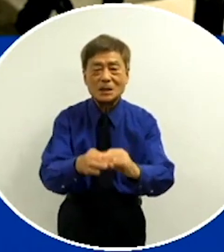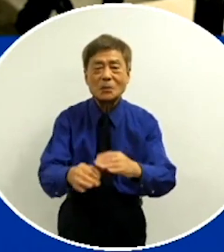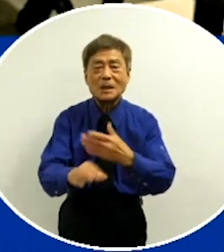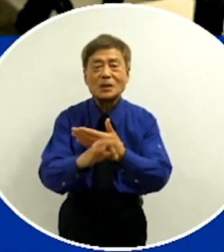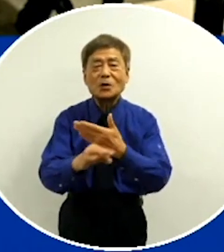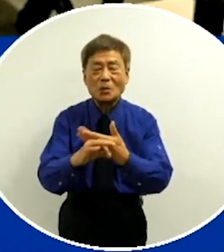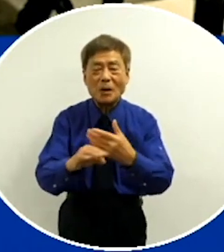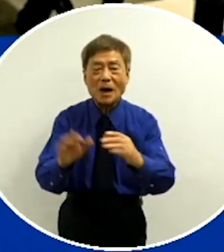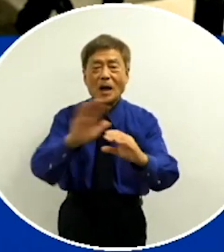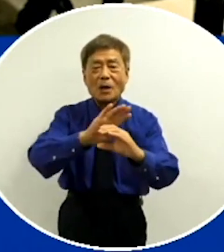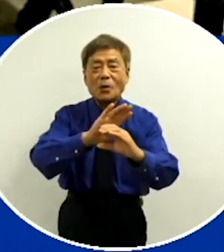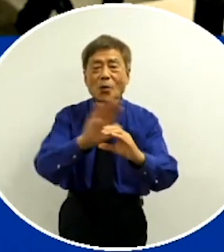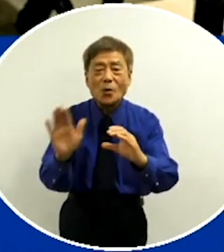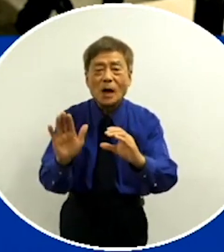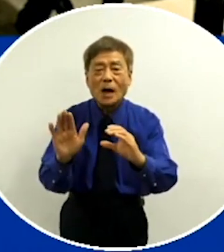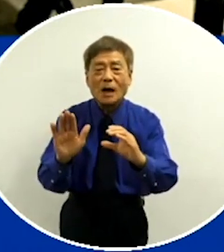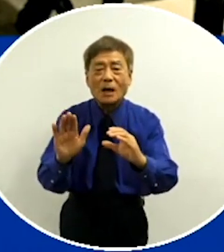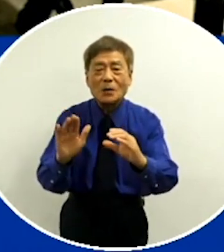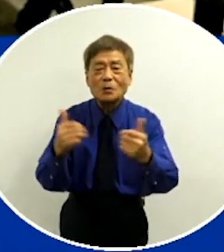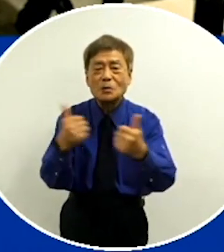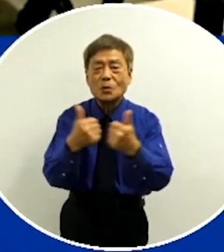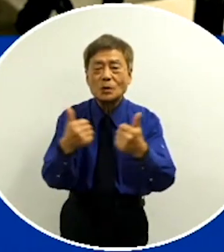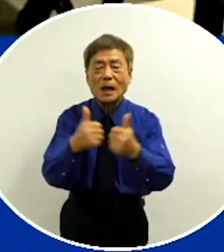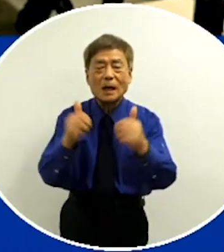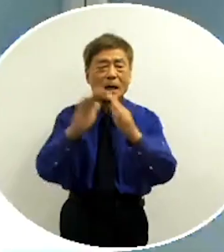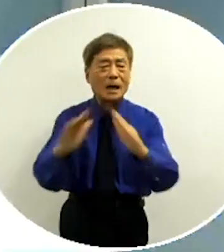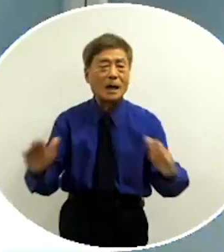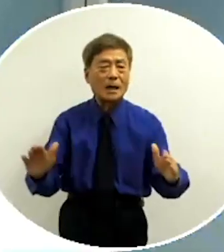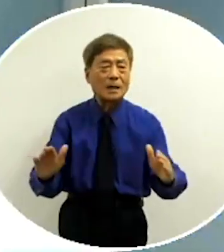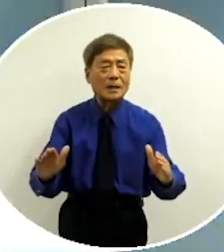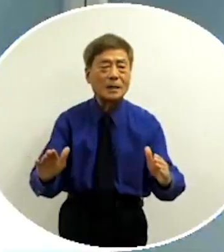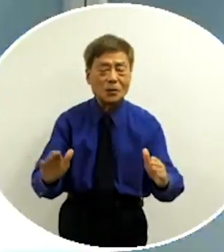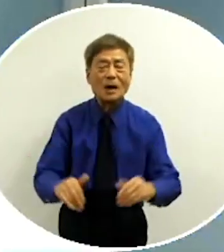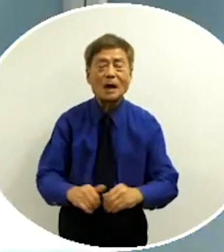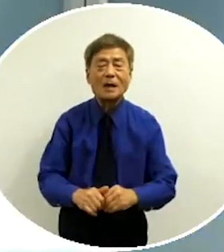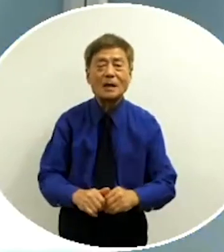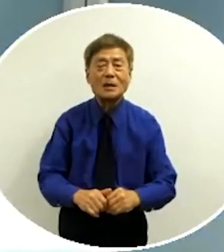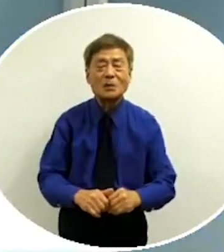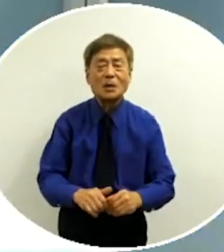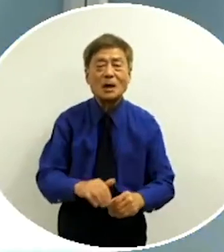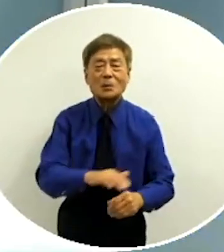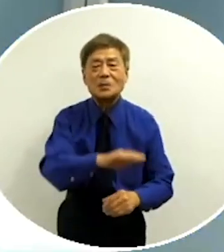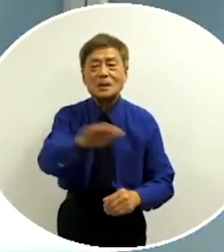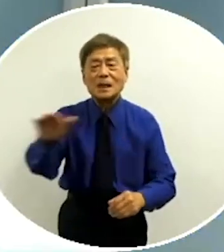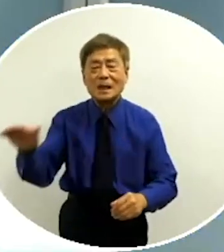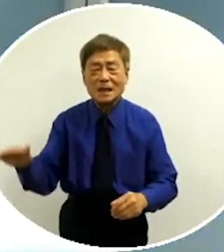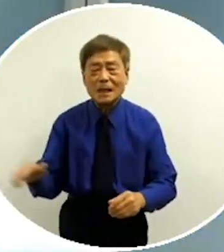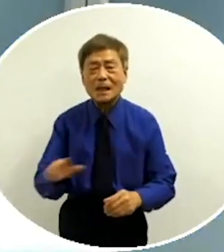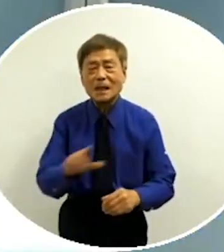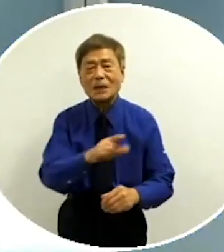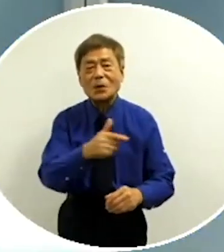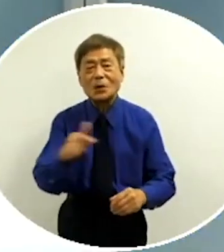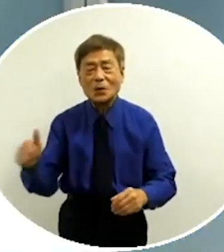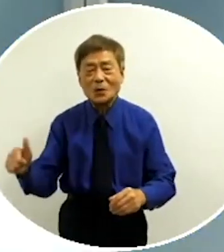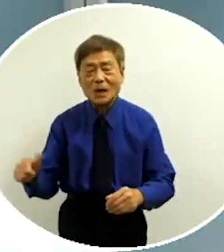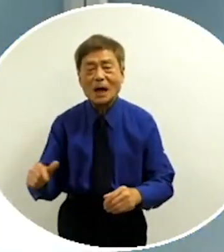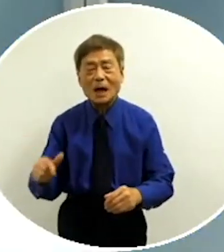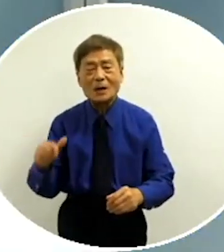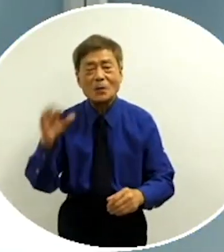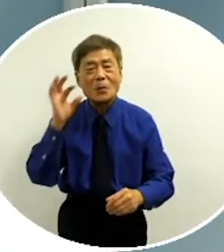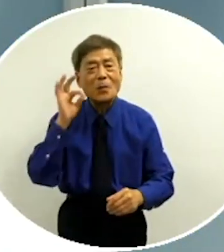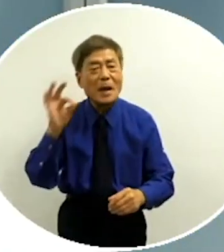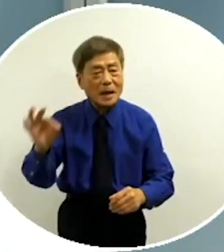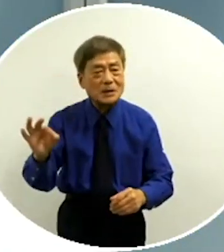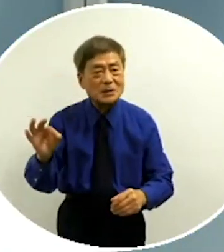会などを実施しまして県連のパートナーズメールマガジというのもまーすきっちで